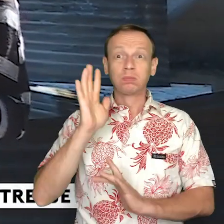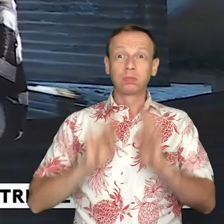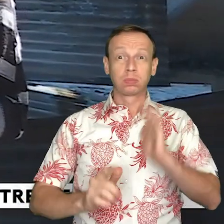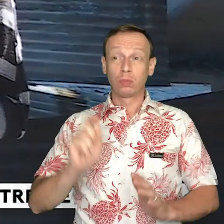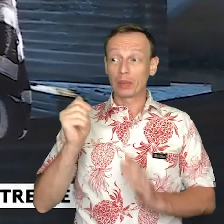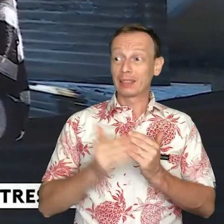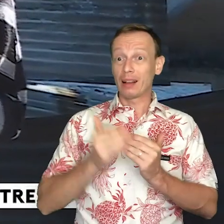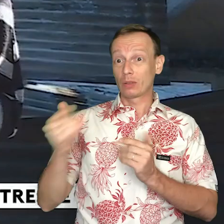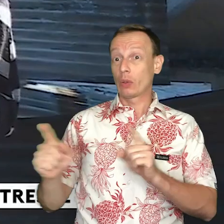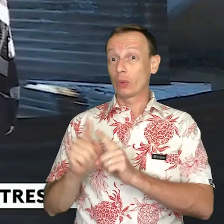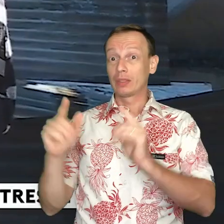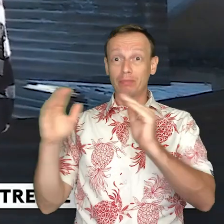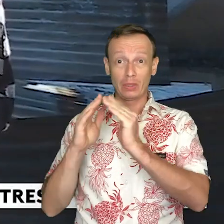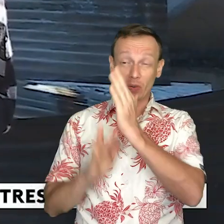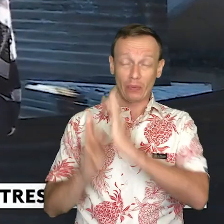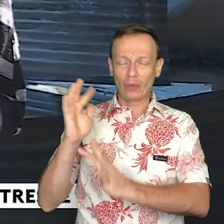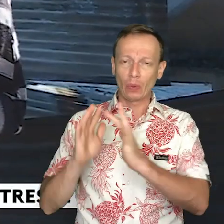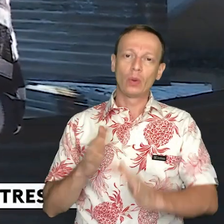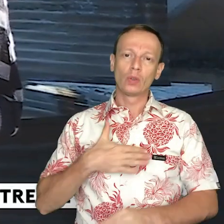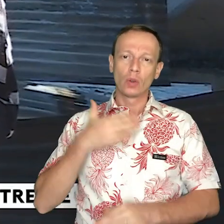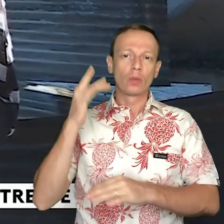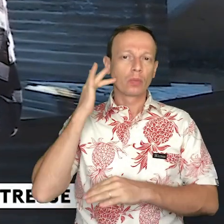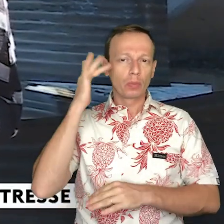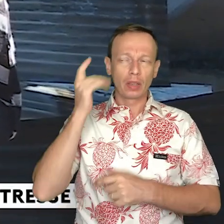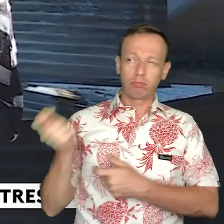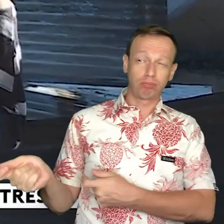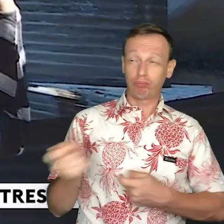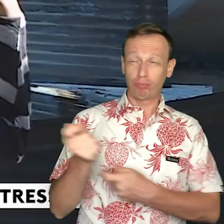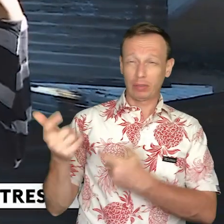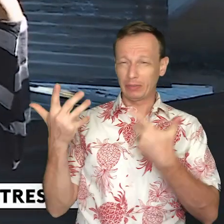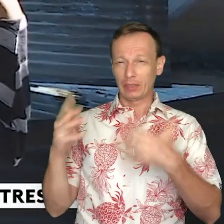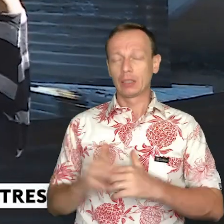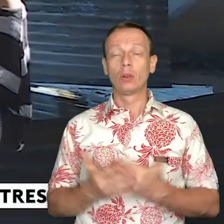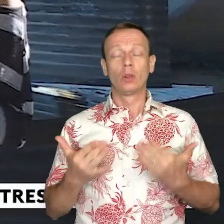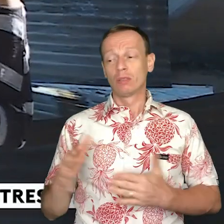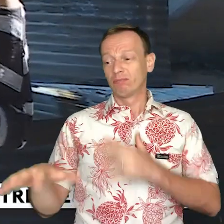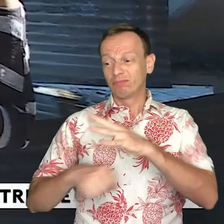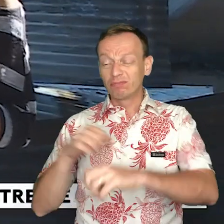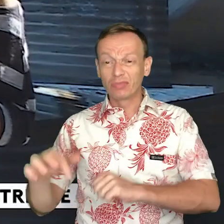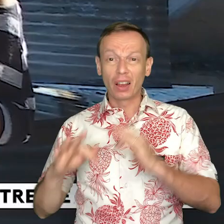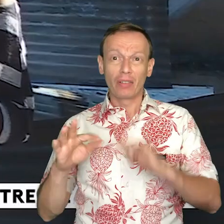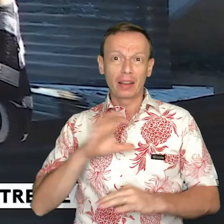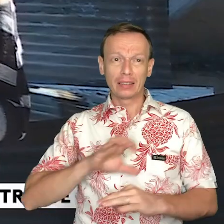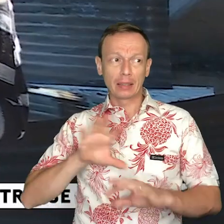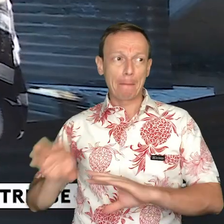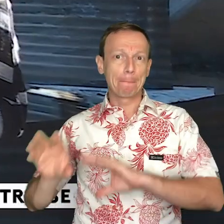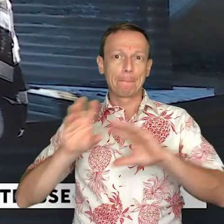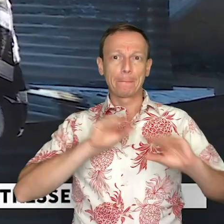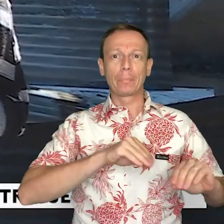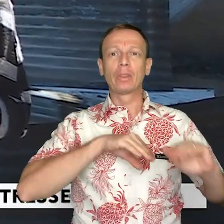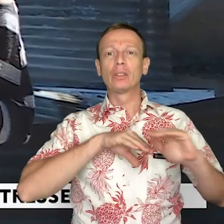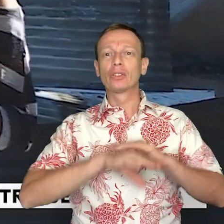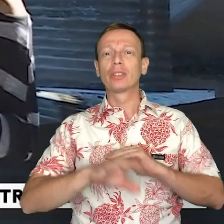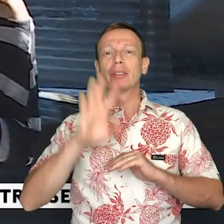aussi embraser les maisons qui sont autour. Mais les pompiers ont fait de leur mieux. Aujourd'hui, maintenant, ils ramassent ce qu'ils peuvent pour pouvoir être